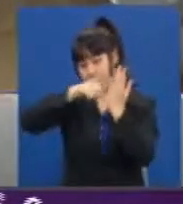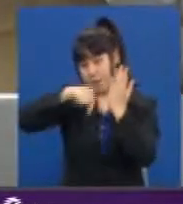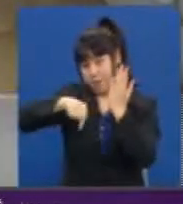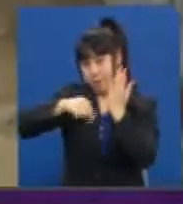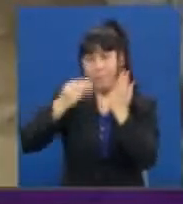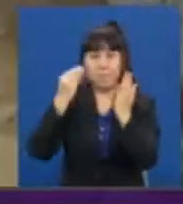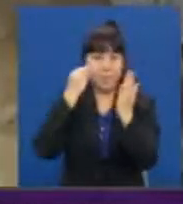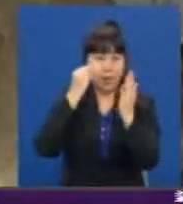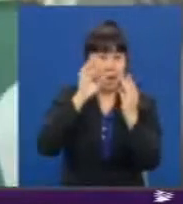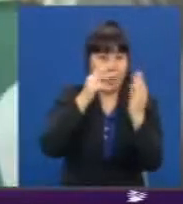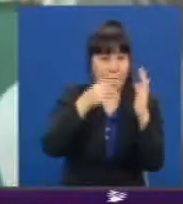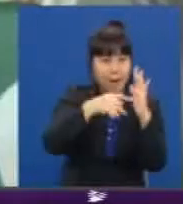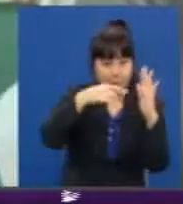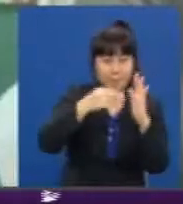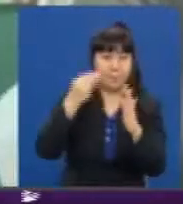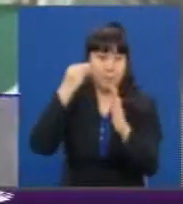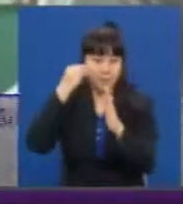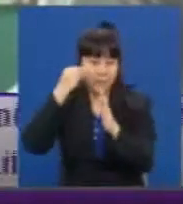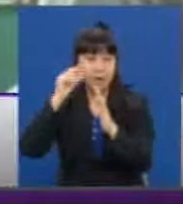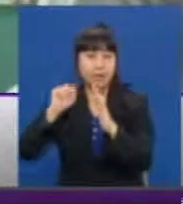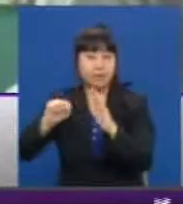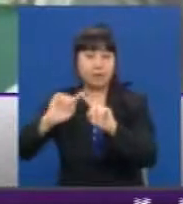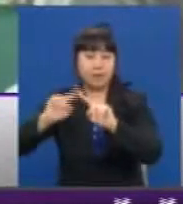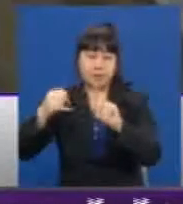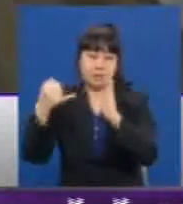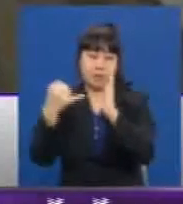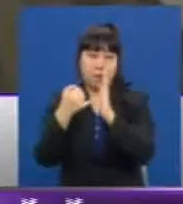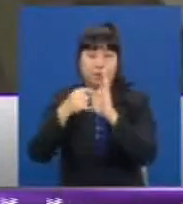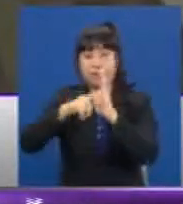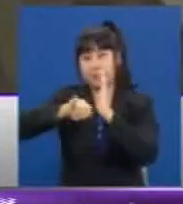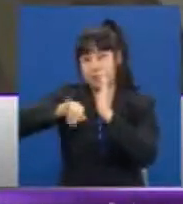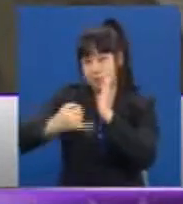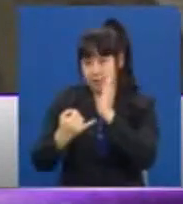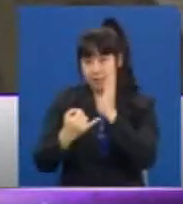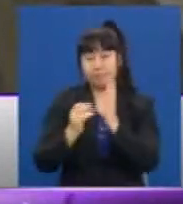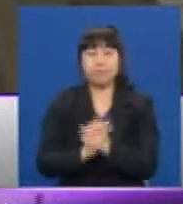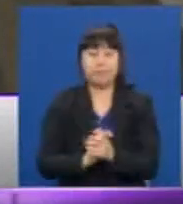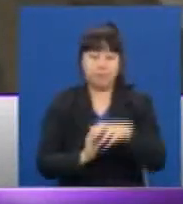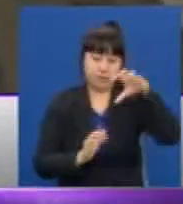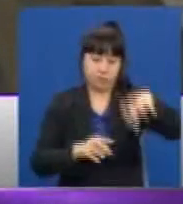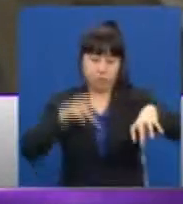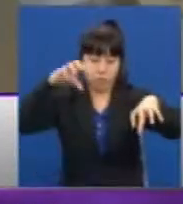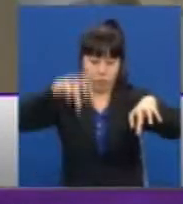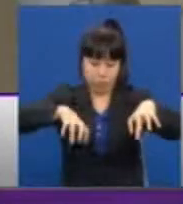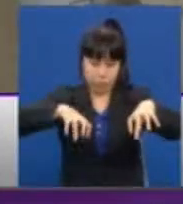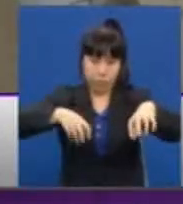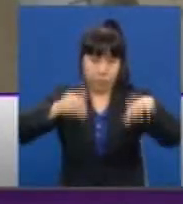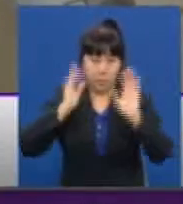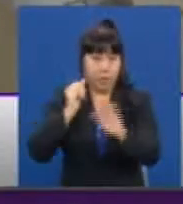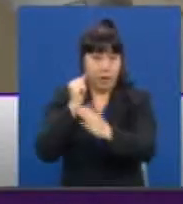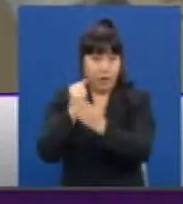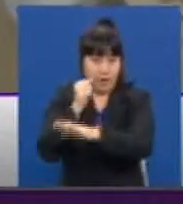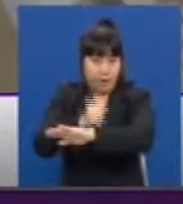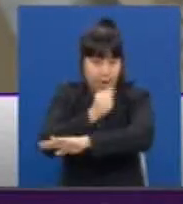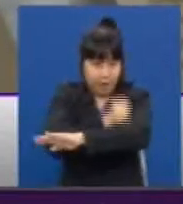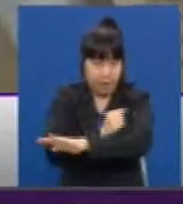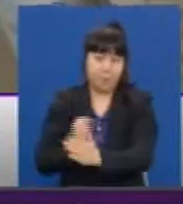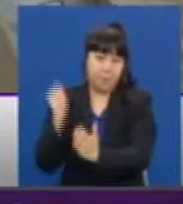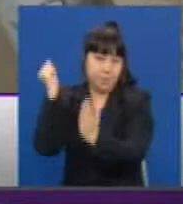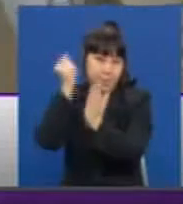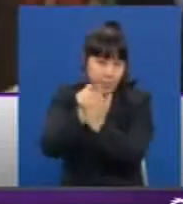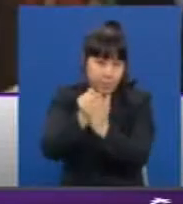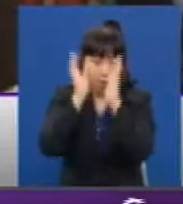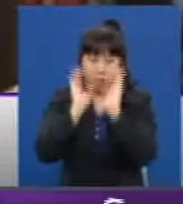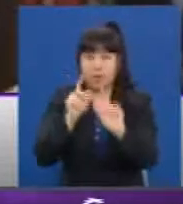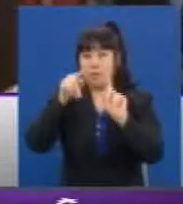บ้านผักกาดตำบลคลองใหญ่อำเภอโป่งน้ำร้อนจังหวัดจันทบุรีโดยทั้ง 2จุดมีแรงงานลงทะเบียนแล้วกว่า 1,000คน